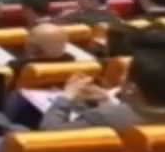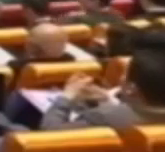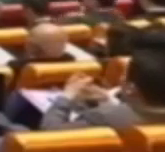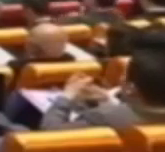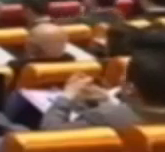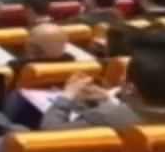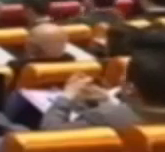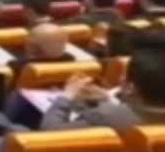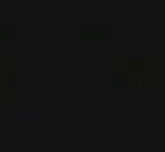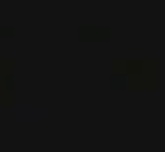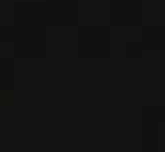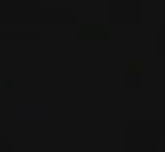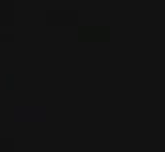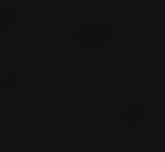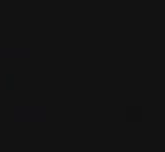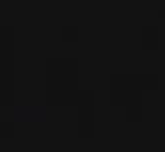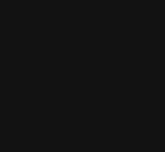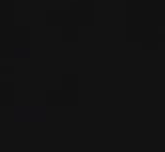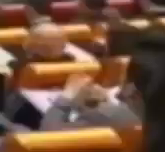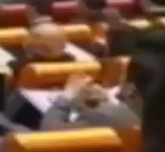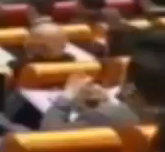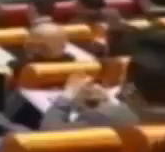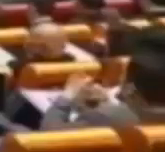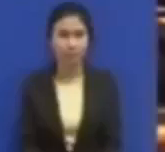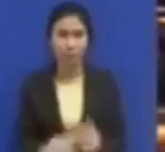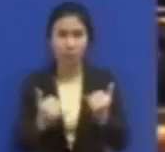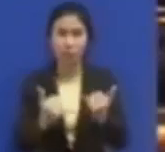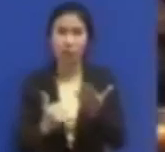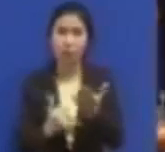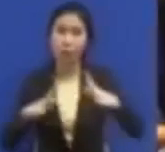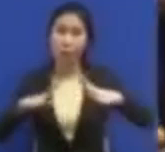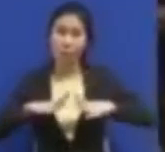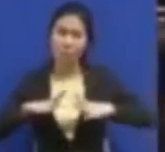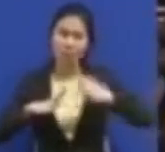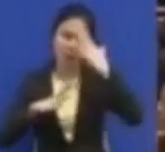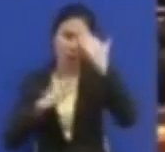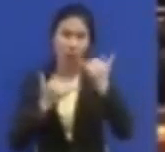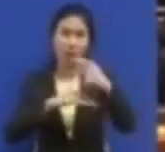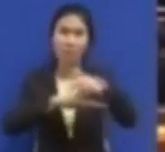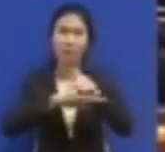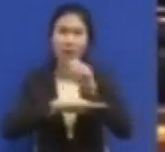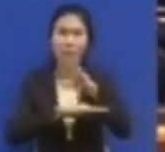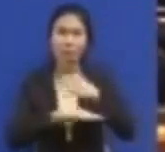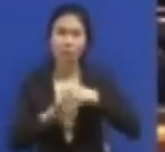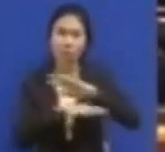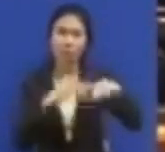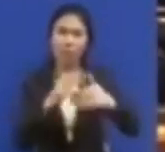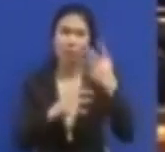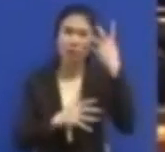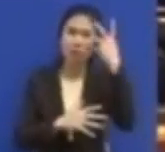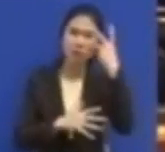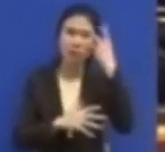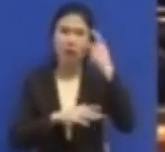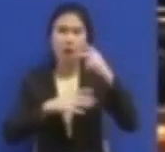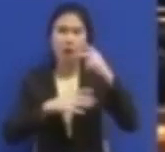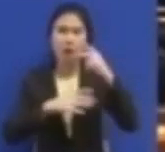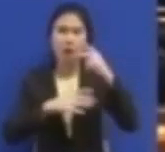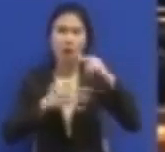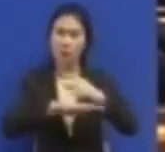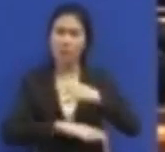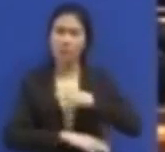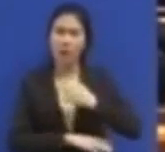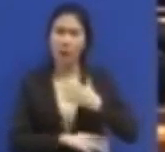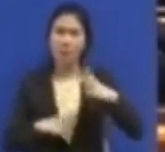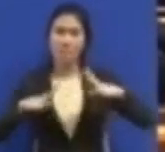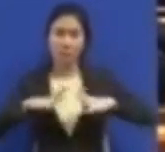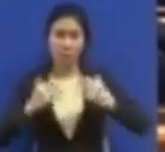อมกันทุกฝ่ายนะครับเห็นเครียดกันพอสมควร ท่าน ผมก็อยากจะขอ ท่านประธานครับอย่าเพิ่งครับท่านประธานครับ มันจะเที่ย